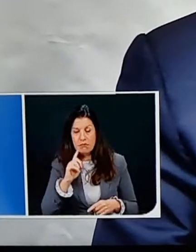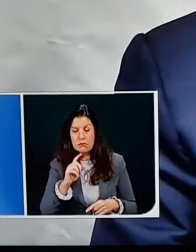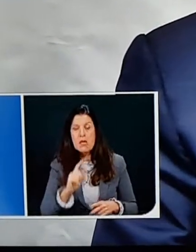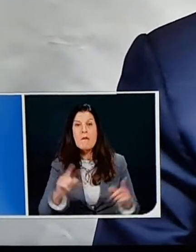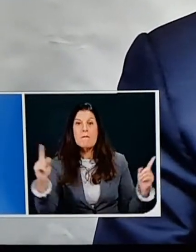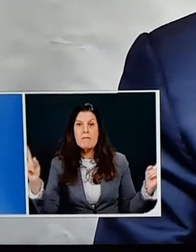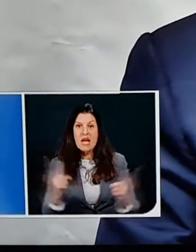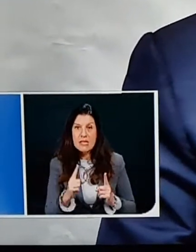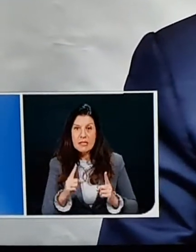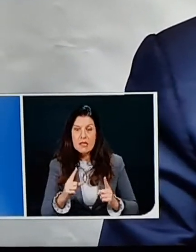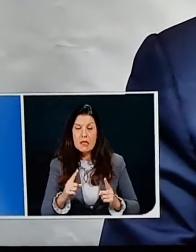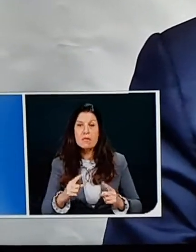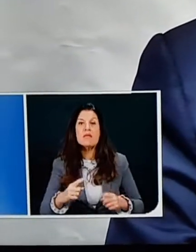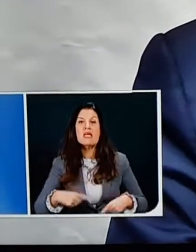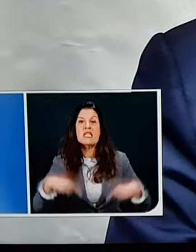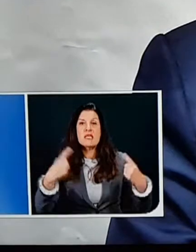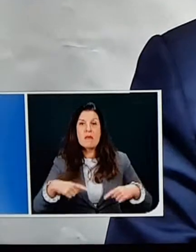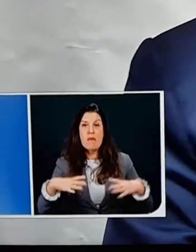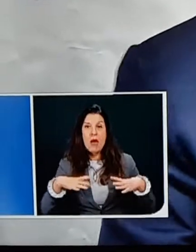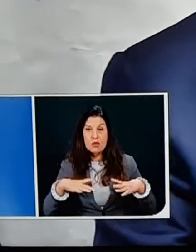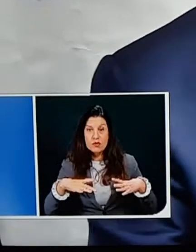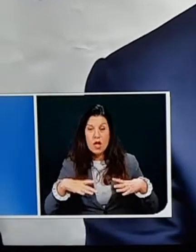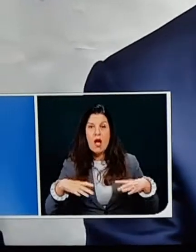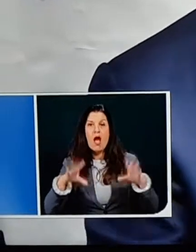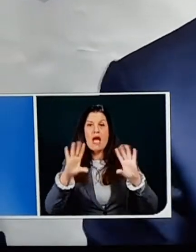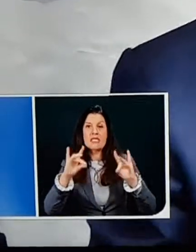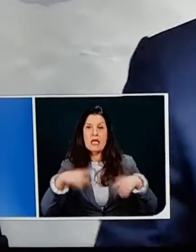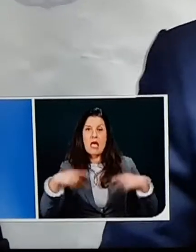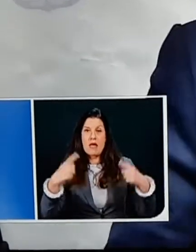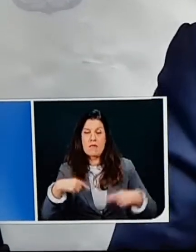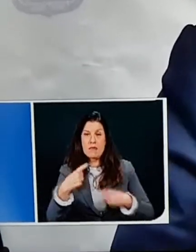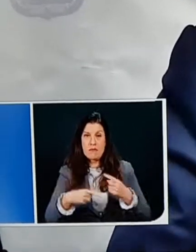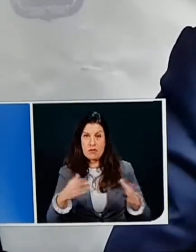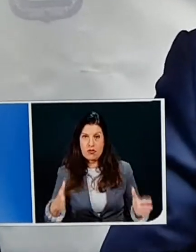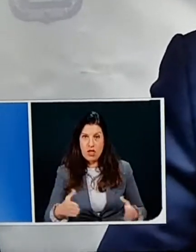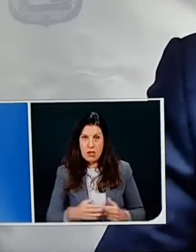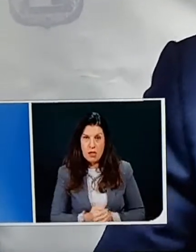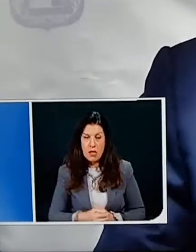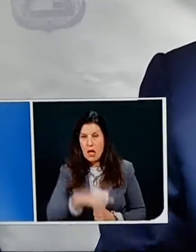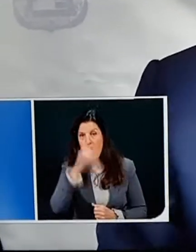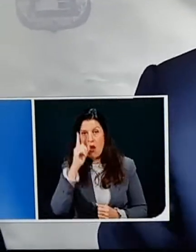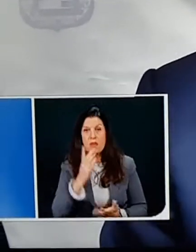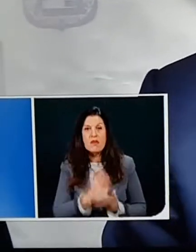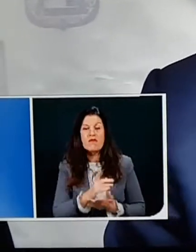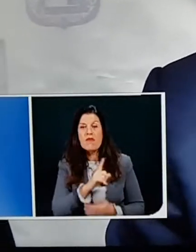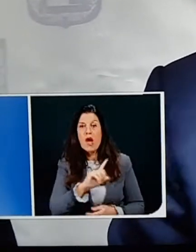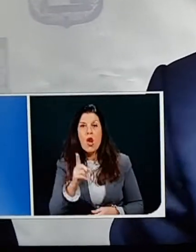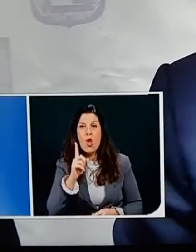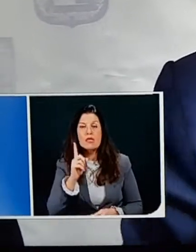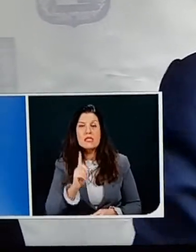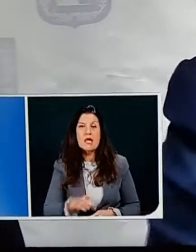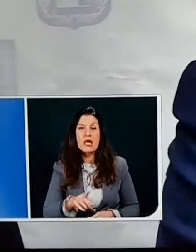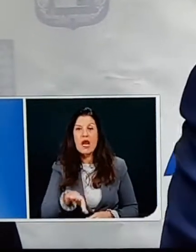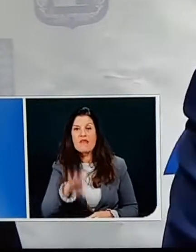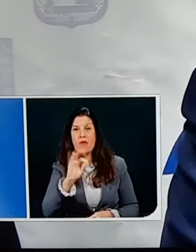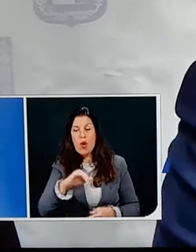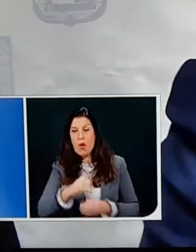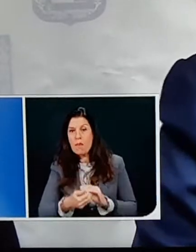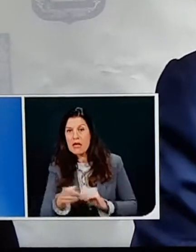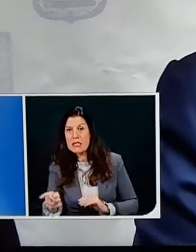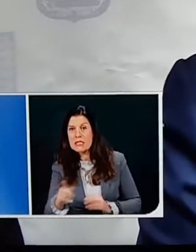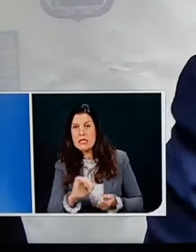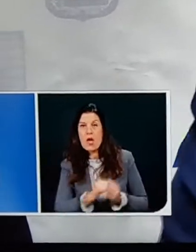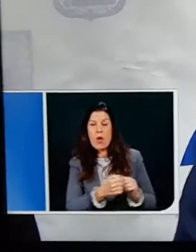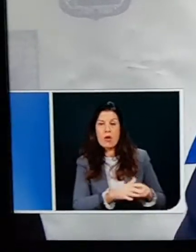החופשה בעשרה ימים בשנה. הורים לא יצטרכו עוד לבחור בין פרנסה לבין